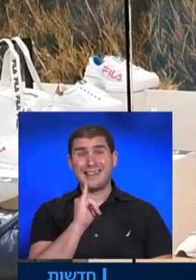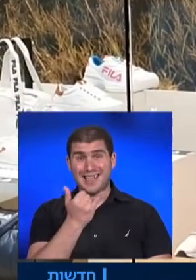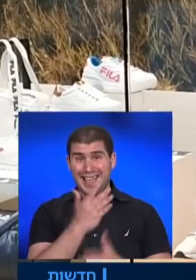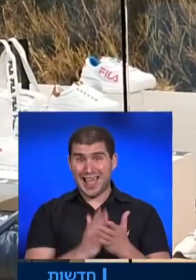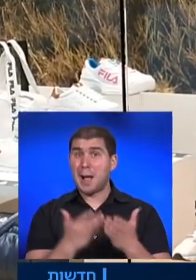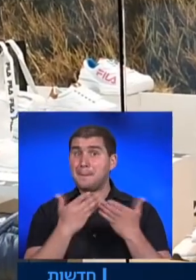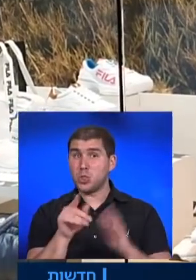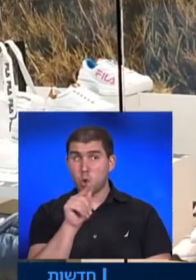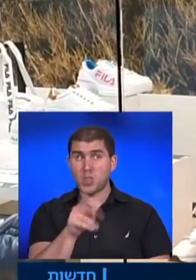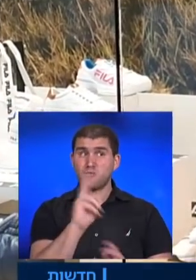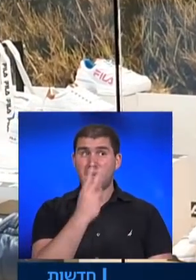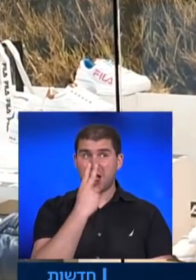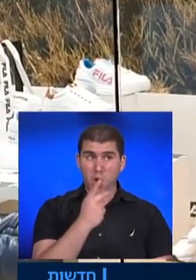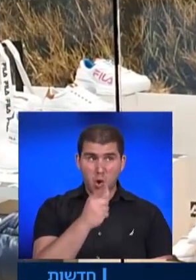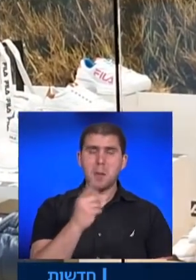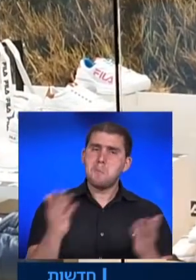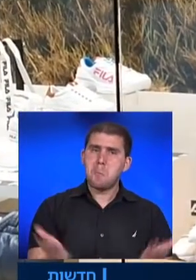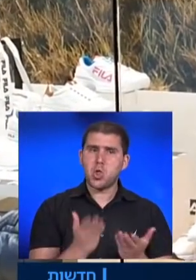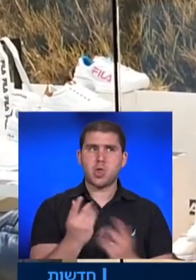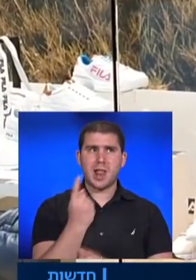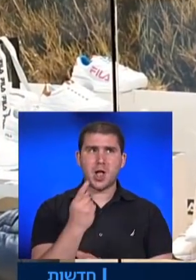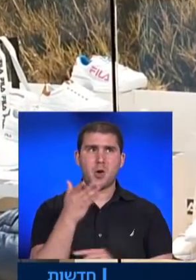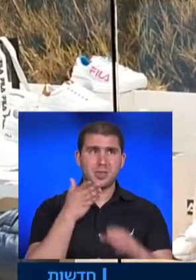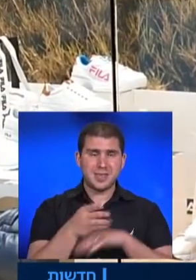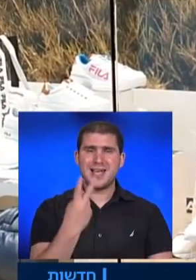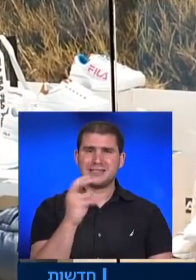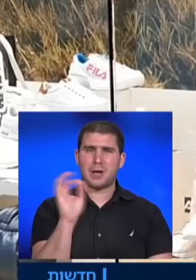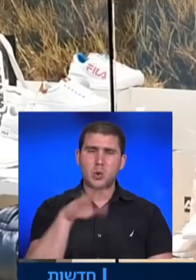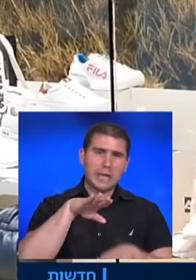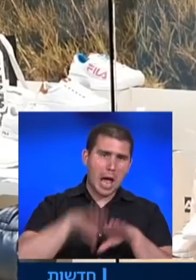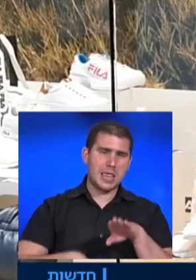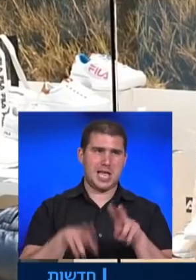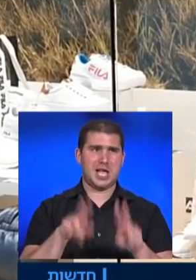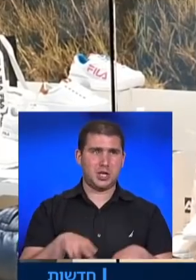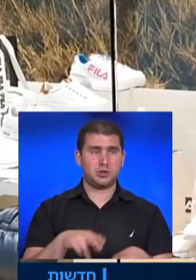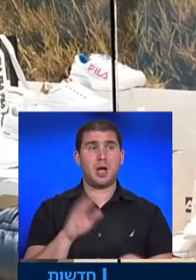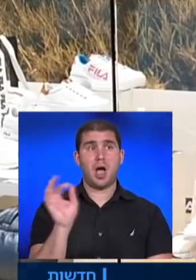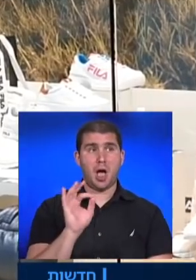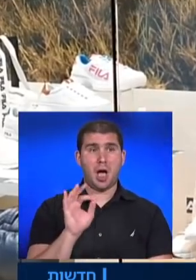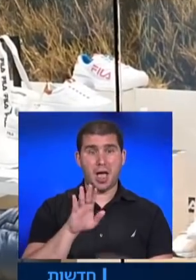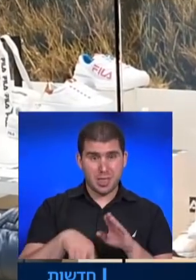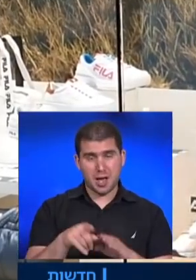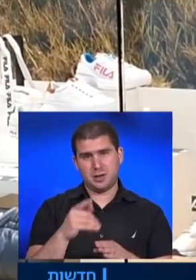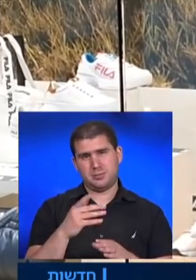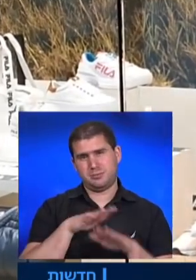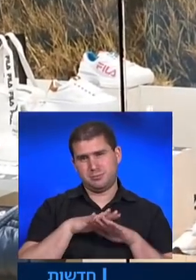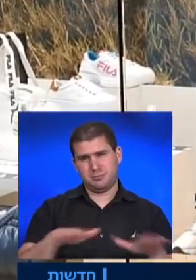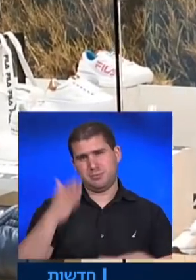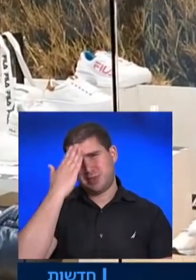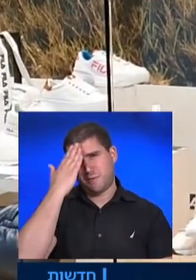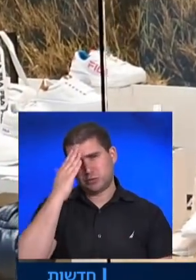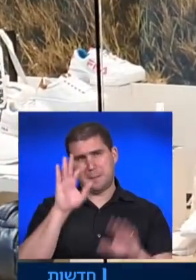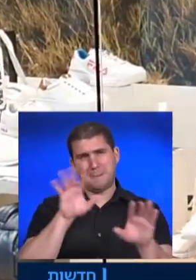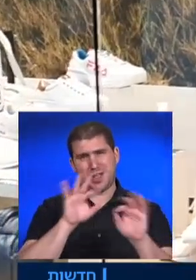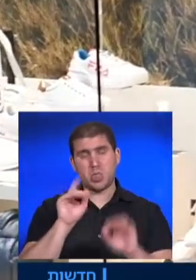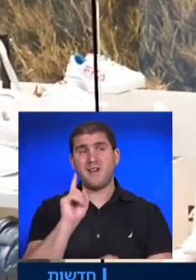אפשר לראות שהן מעודדות לקוחות להגיע, 20% הנחה. ההנחה הזאת די נפוצה כאן בקניון הזה, אבל בכל חנות